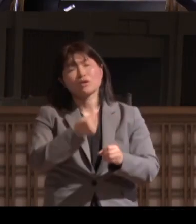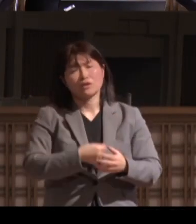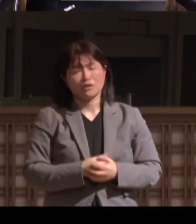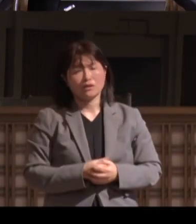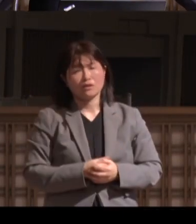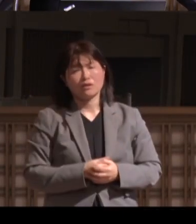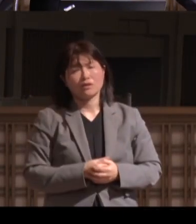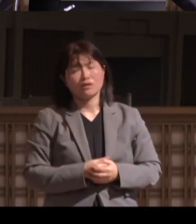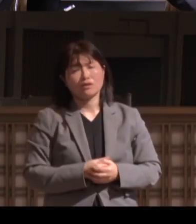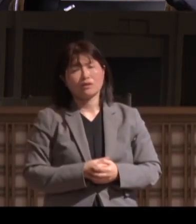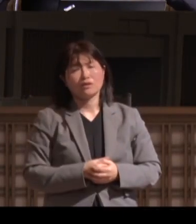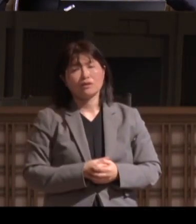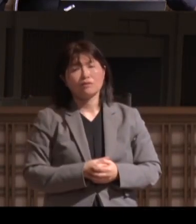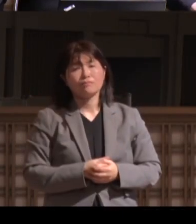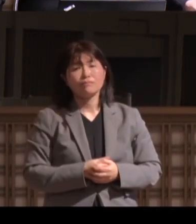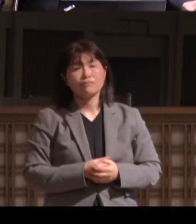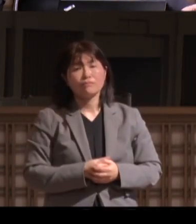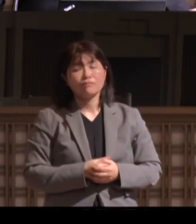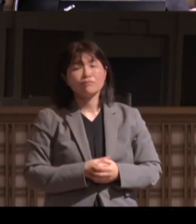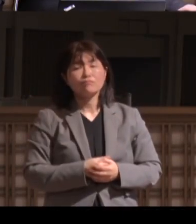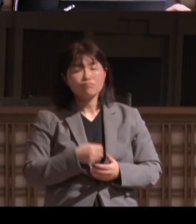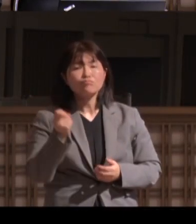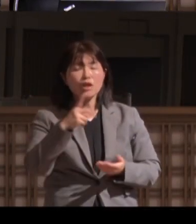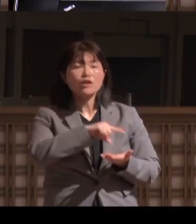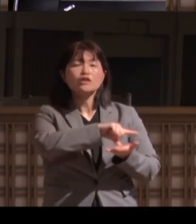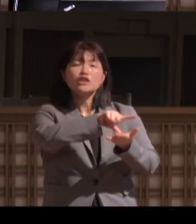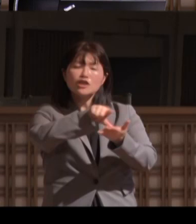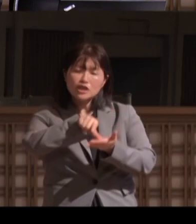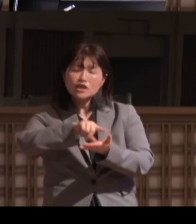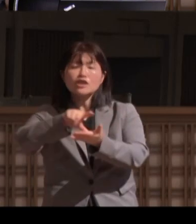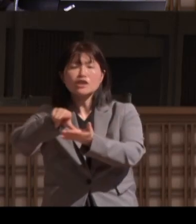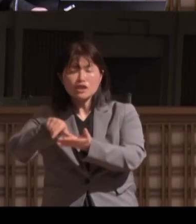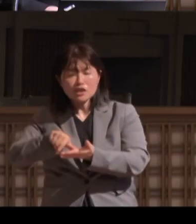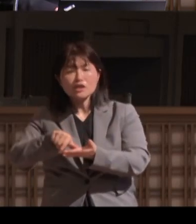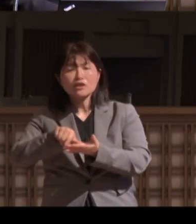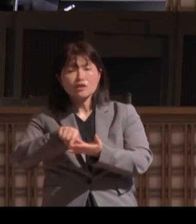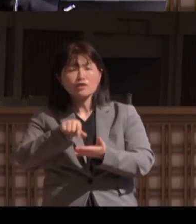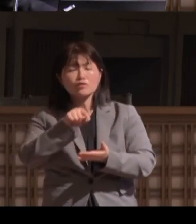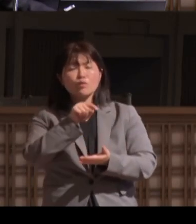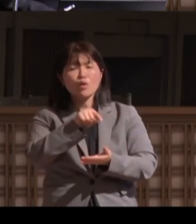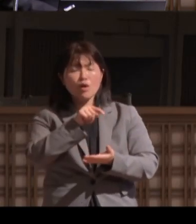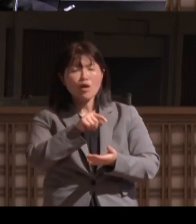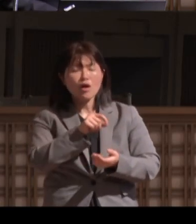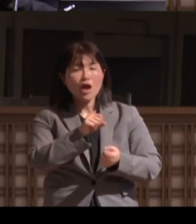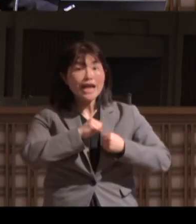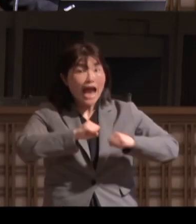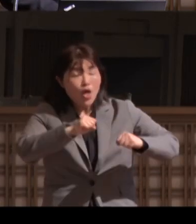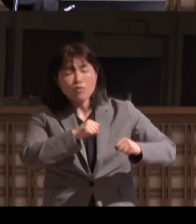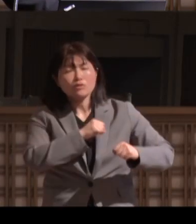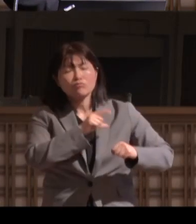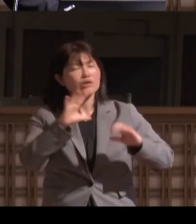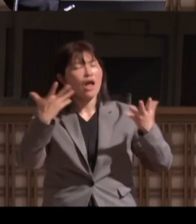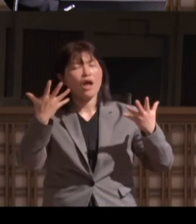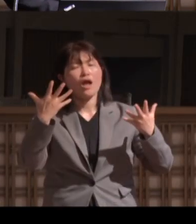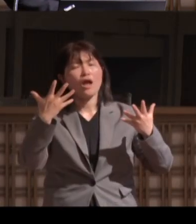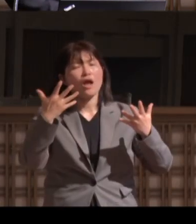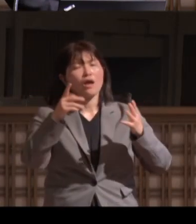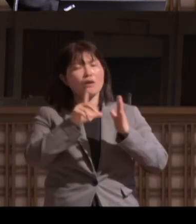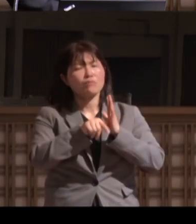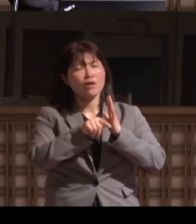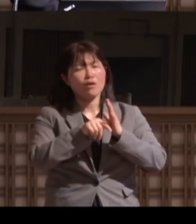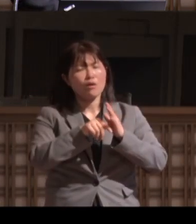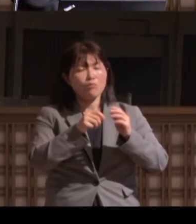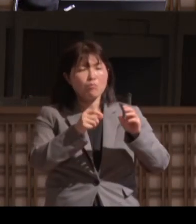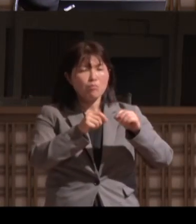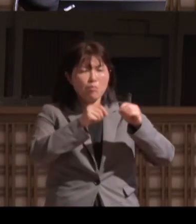くださいまたですねあの地域によっては全くそういう金運が盛り上がらないとお